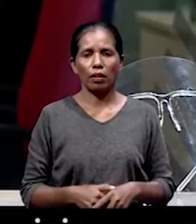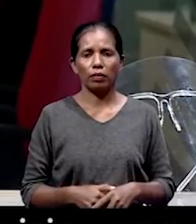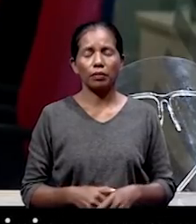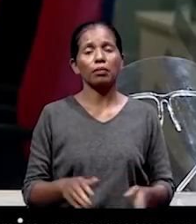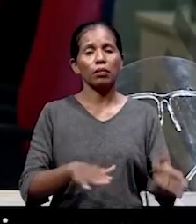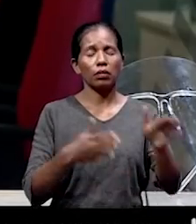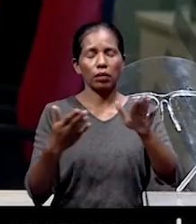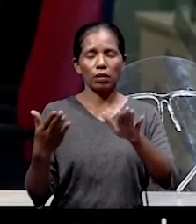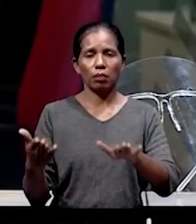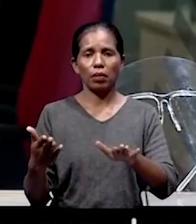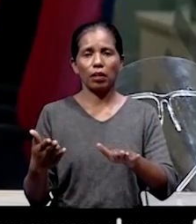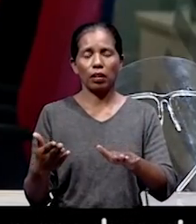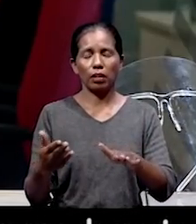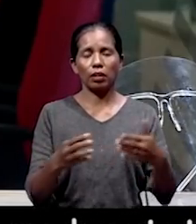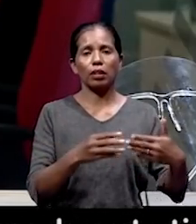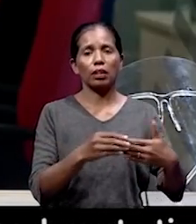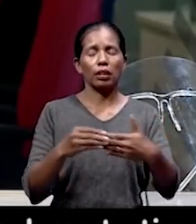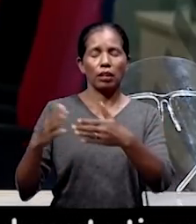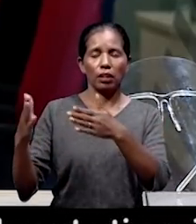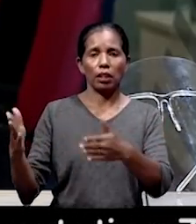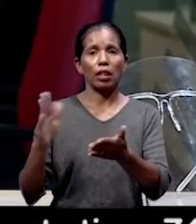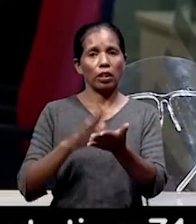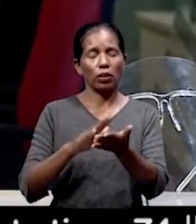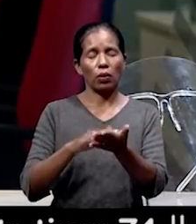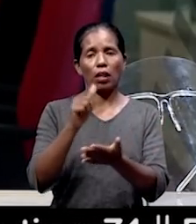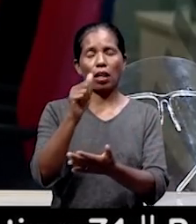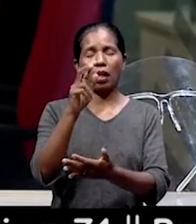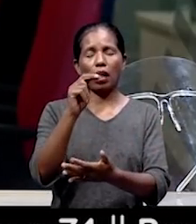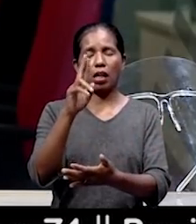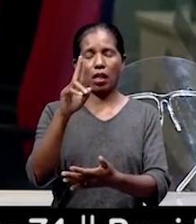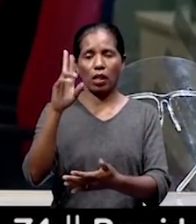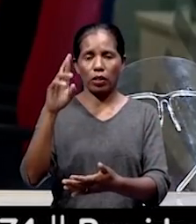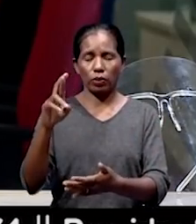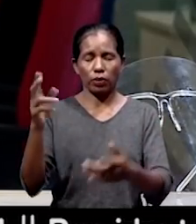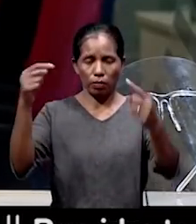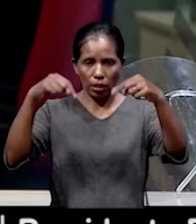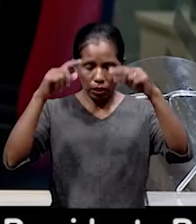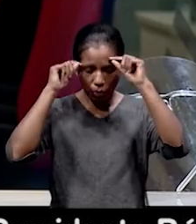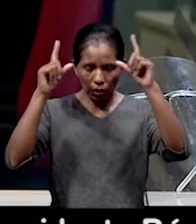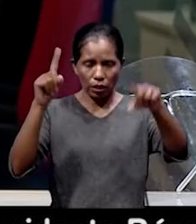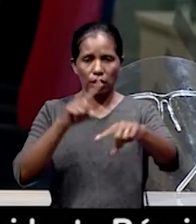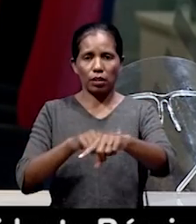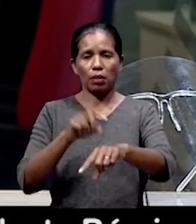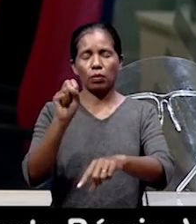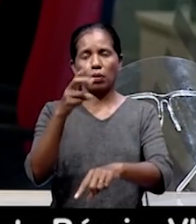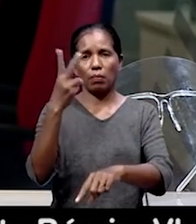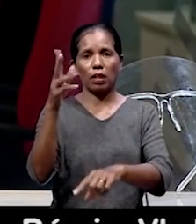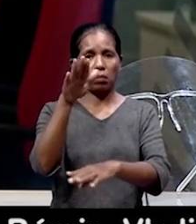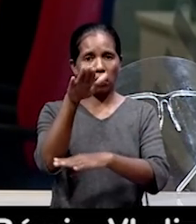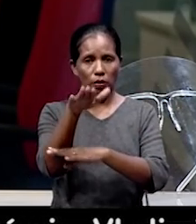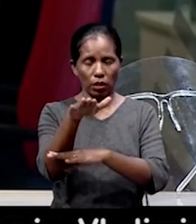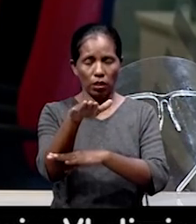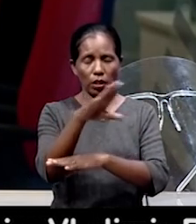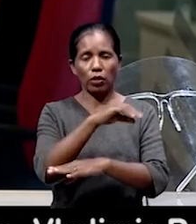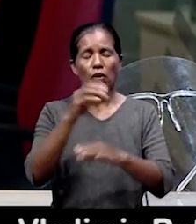Mate Isin, fundador Fundasaun Anur Díli, to Timor-Leste e Hatuku Sanur Resin Rua Meu Dia, no